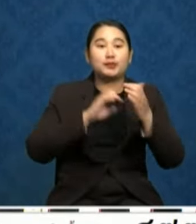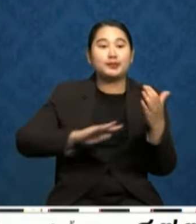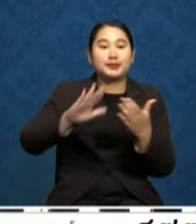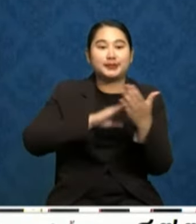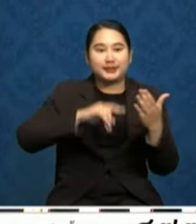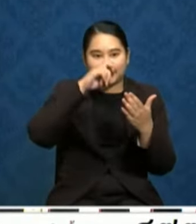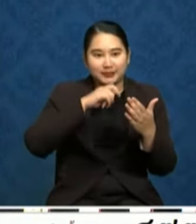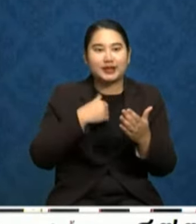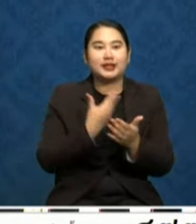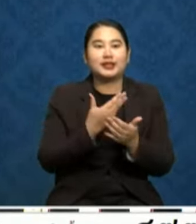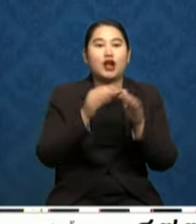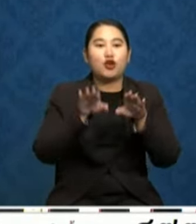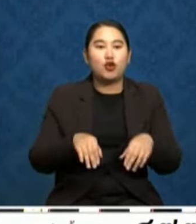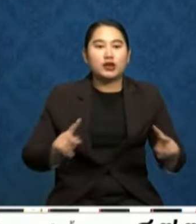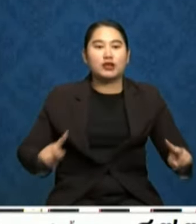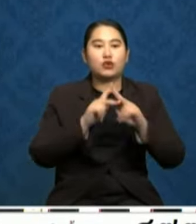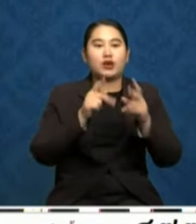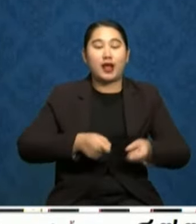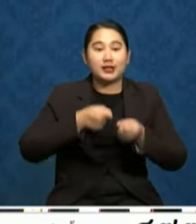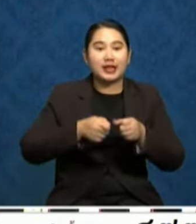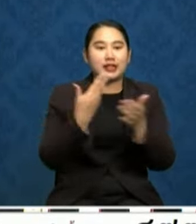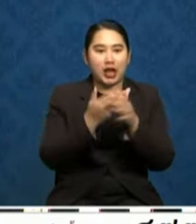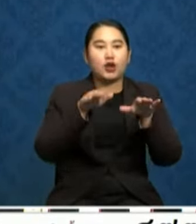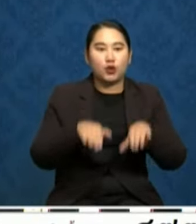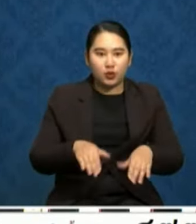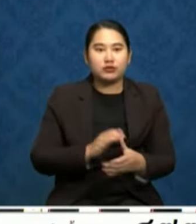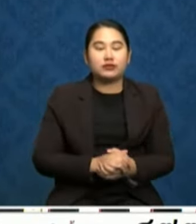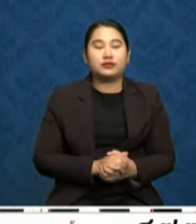นอตัดลดงบประมาณของกระทรวงเกษตรและสหกรณ์ลง